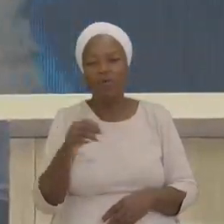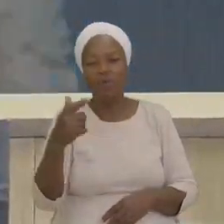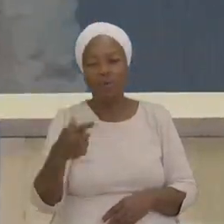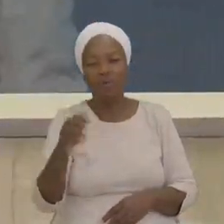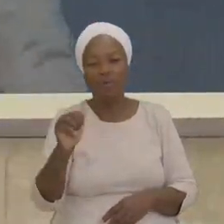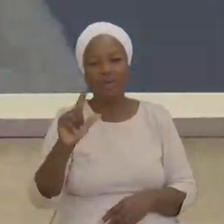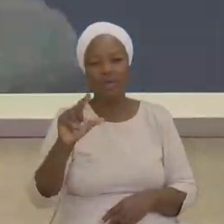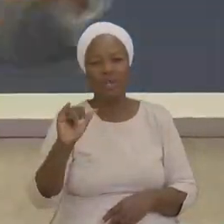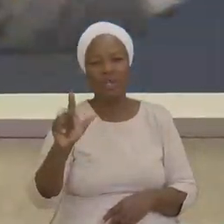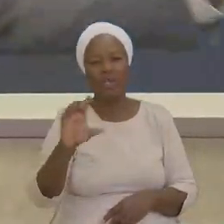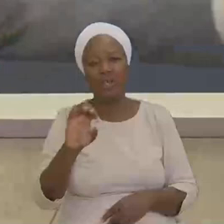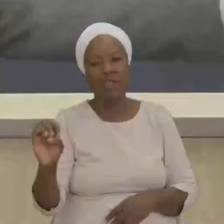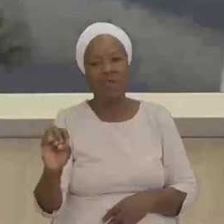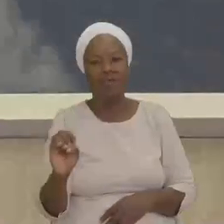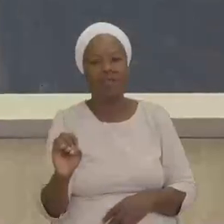Galilée.